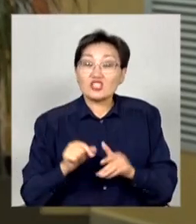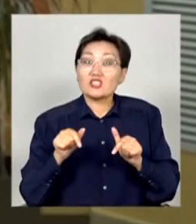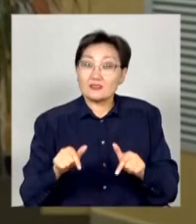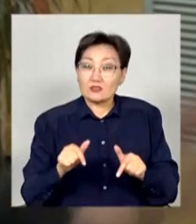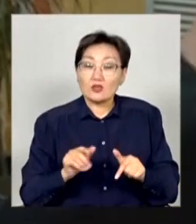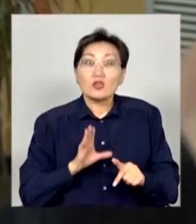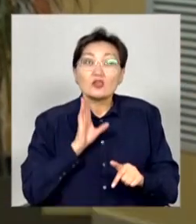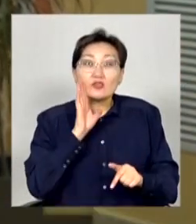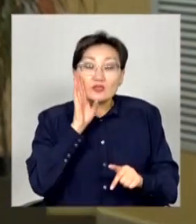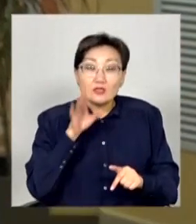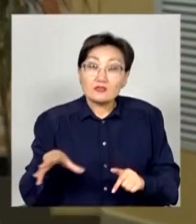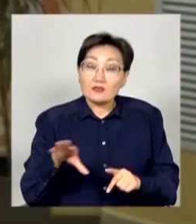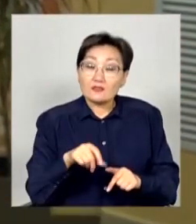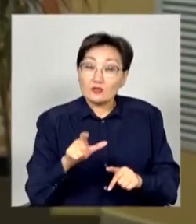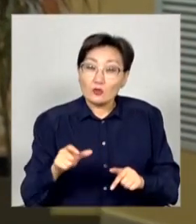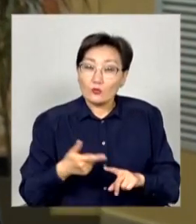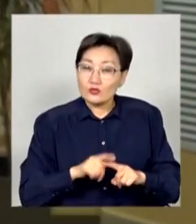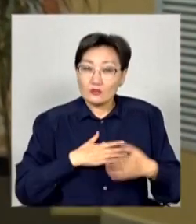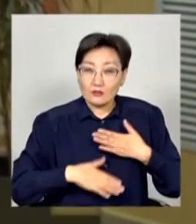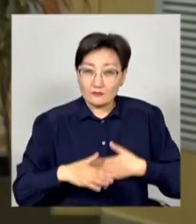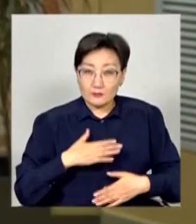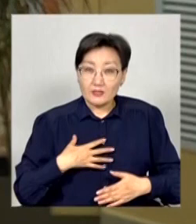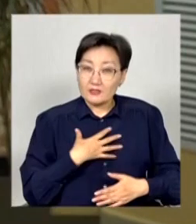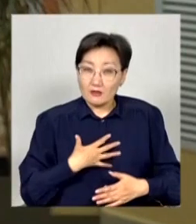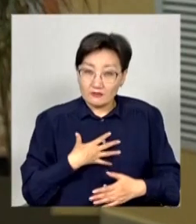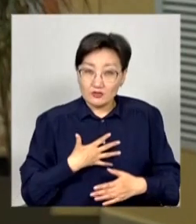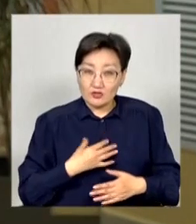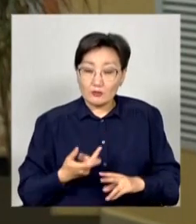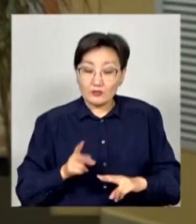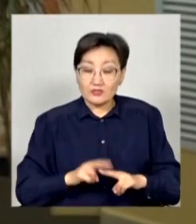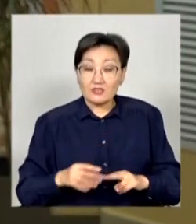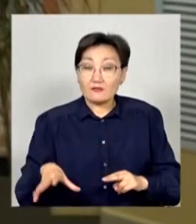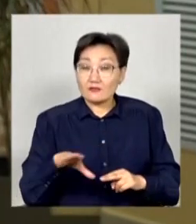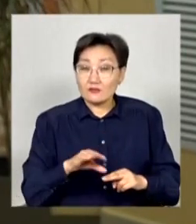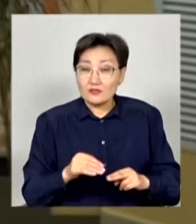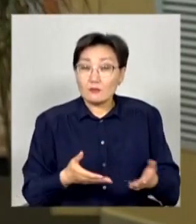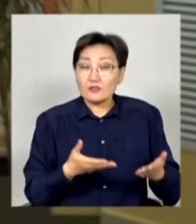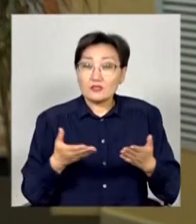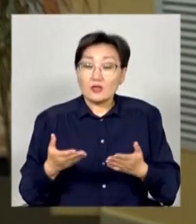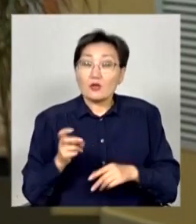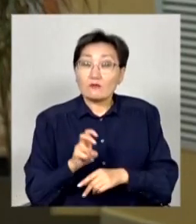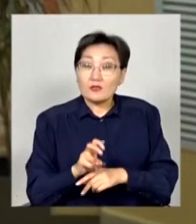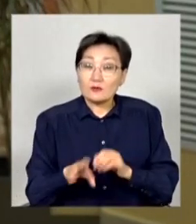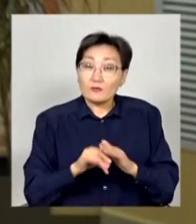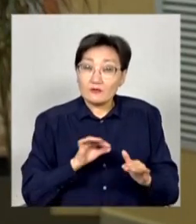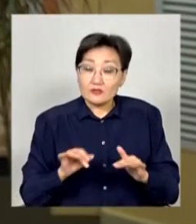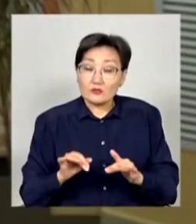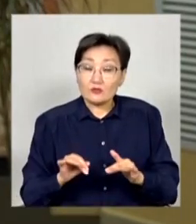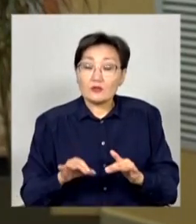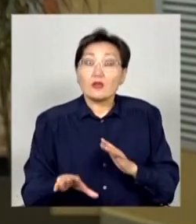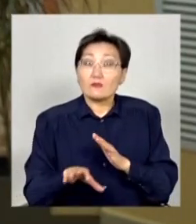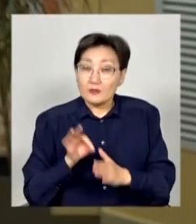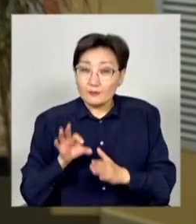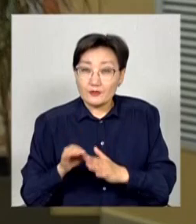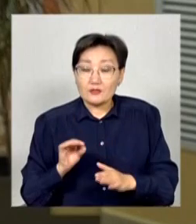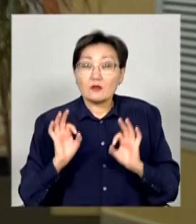сегодня с утра вот со всеми людьми. Это так приятно, так волнительно. И поэтому я всех призываю приходить на выборы, делать свой выбор